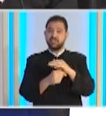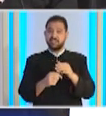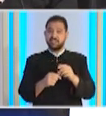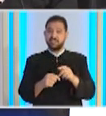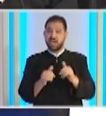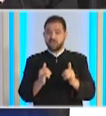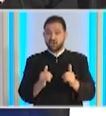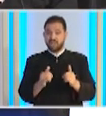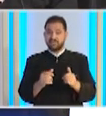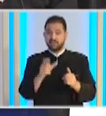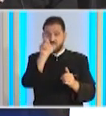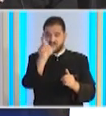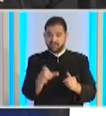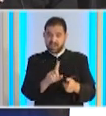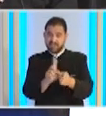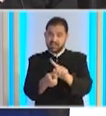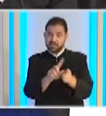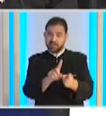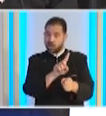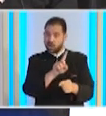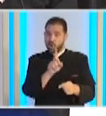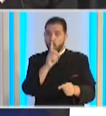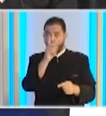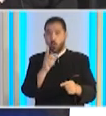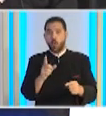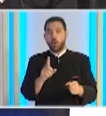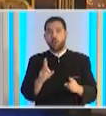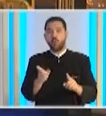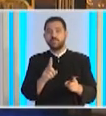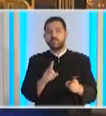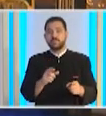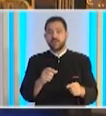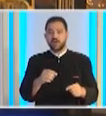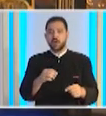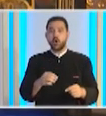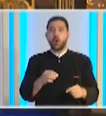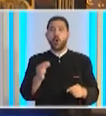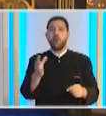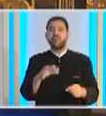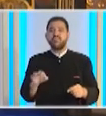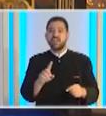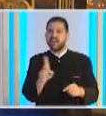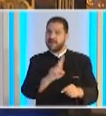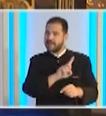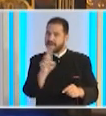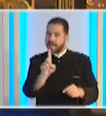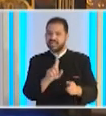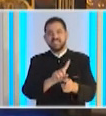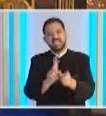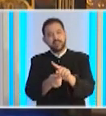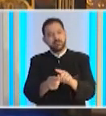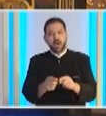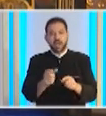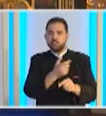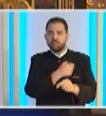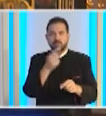firea schimbătoare a omului una neschimbătoare, respectiv fixă, întărită oarecum în bine? Putem gândi în